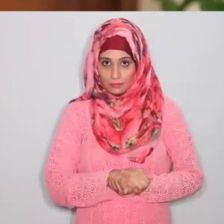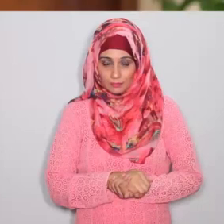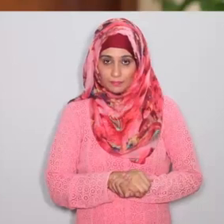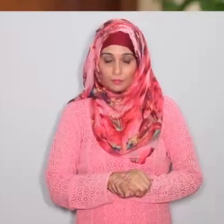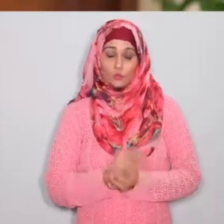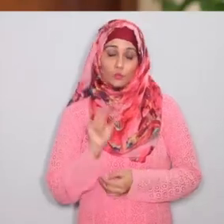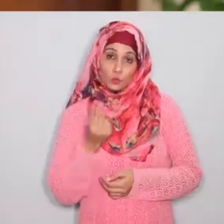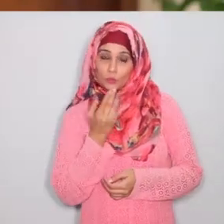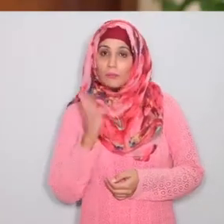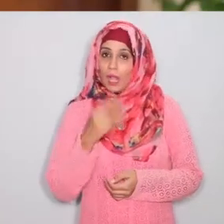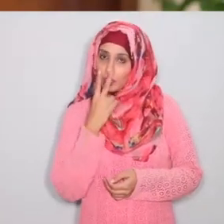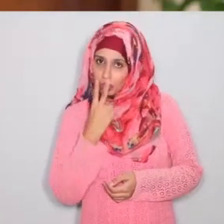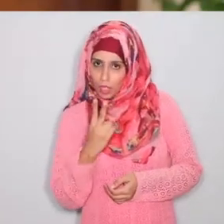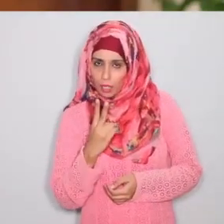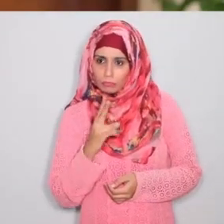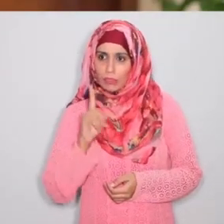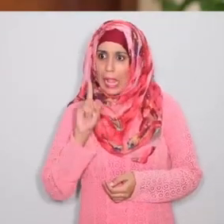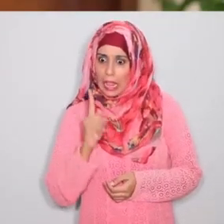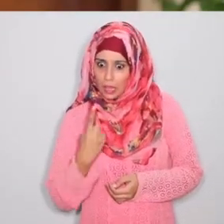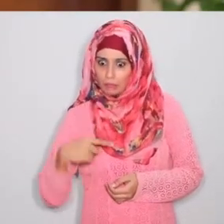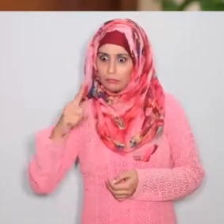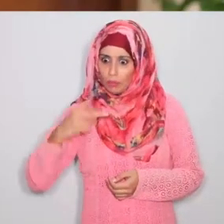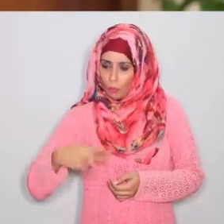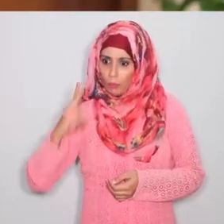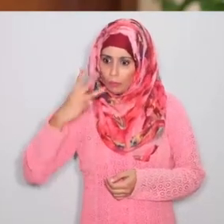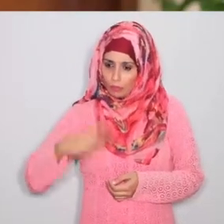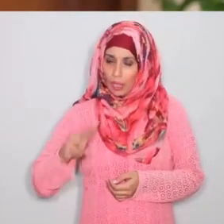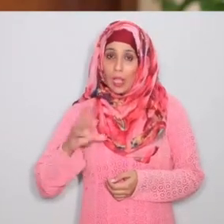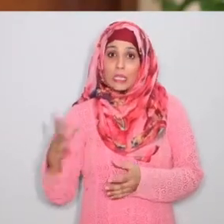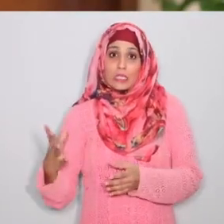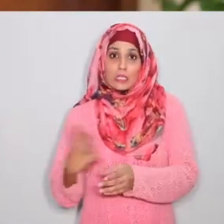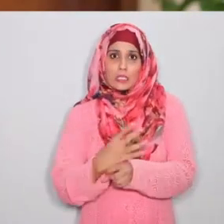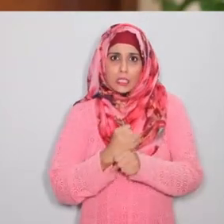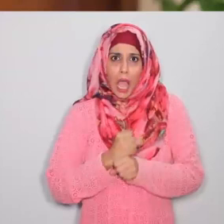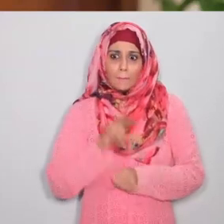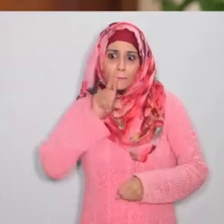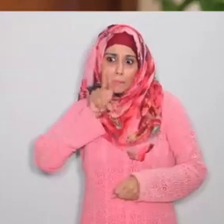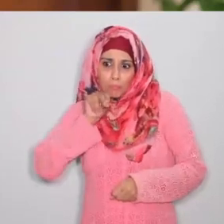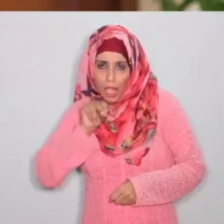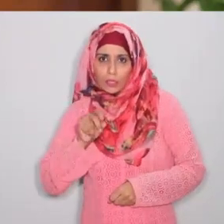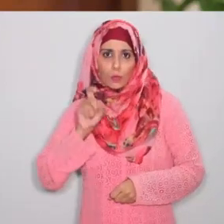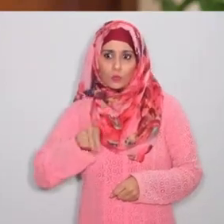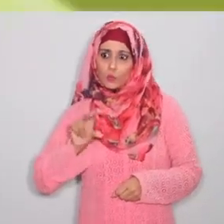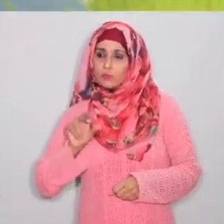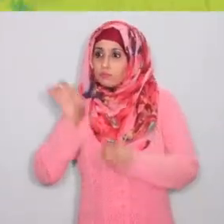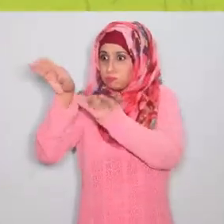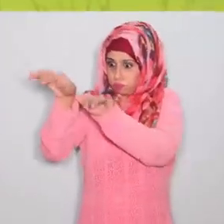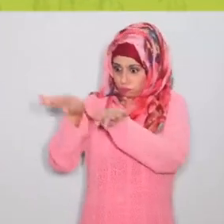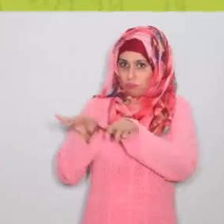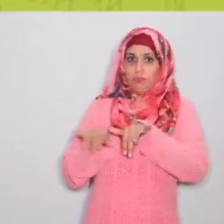फिर देखा तो एक के बाद एक फार्म की सारी बत्तखें और चूजे दौड़े चले आ रहे